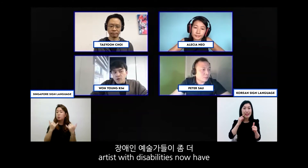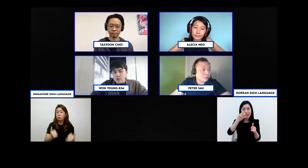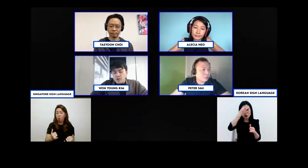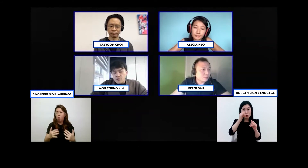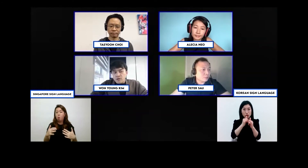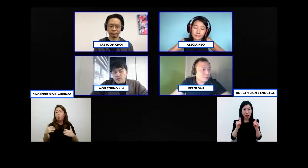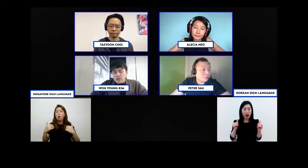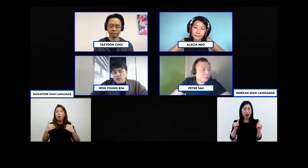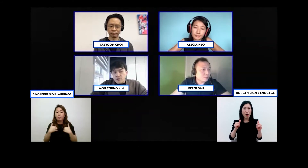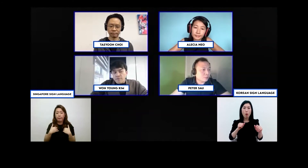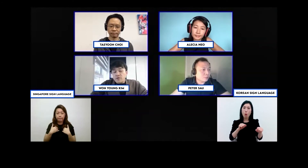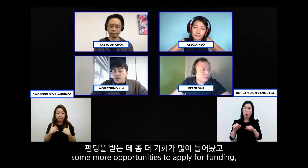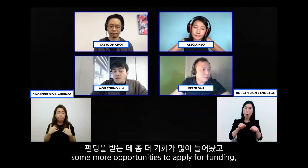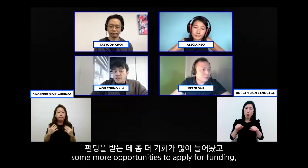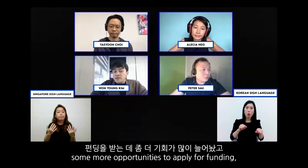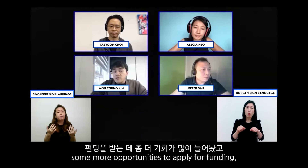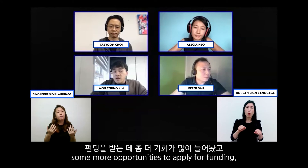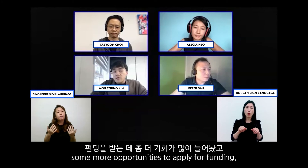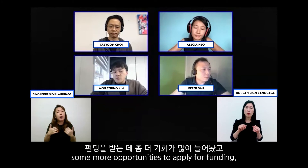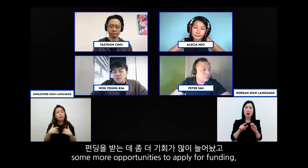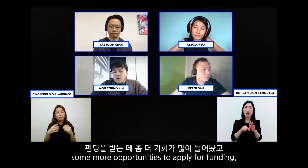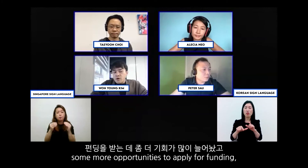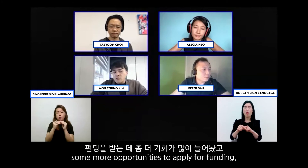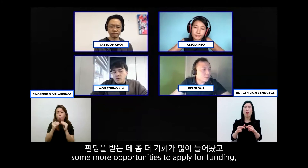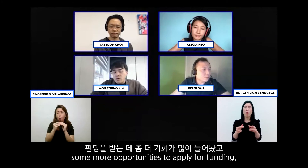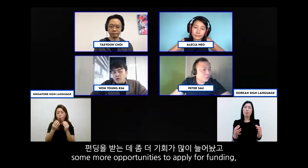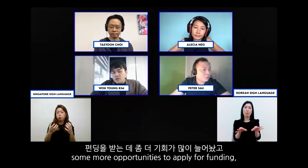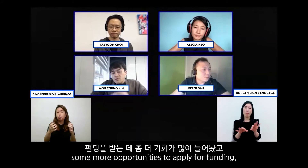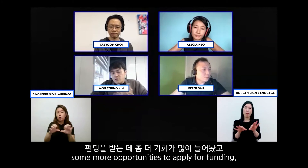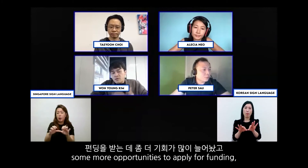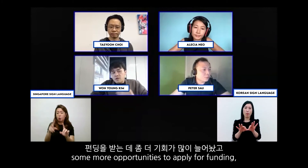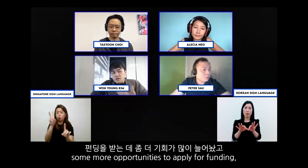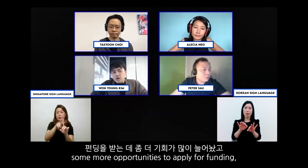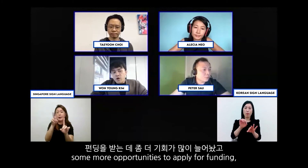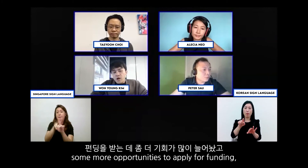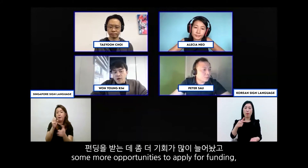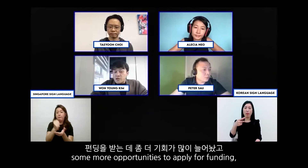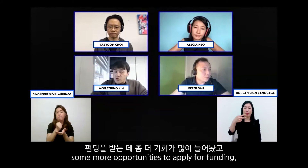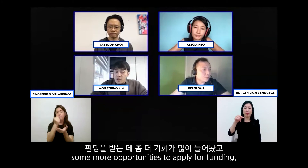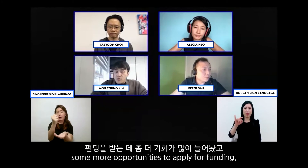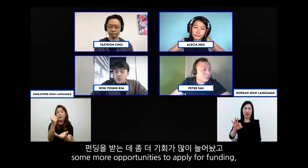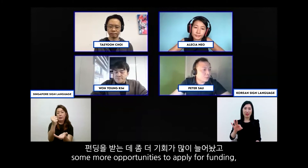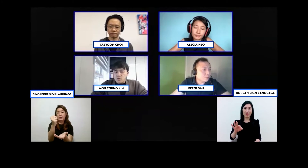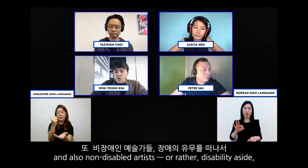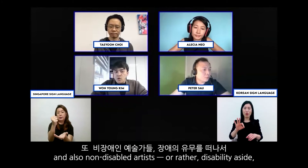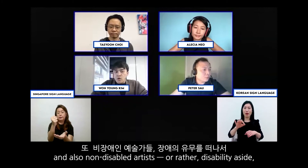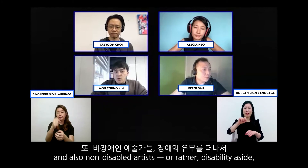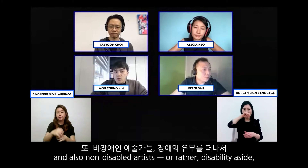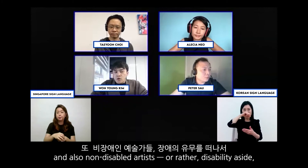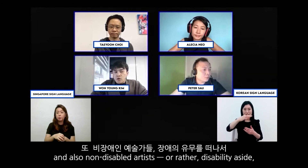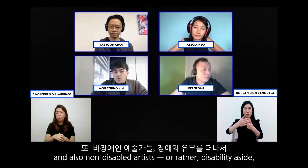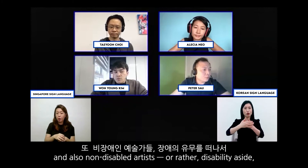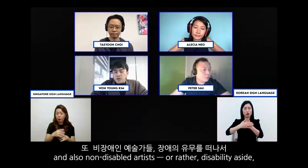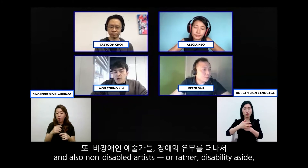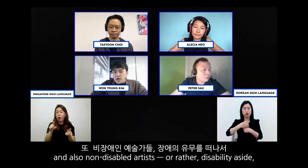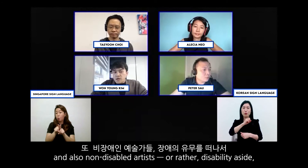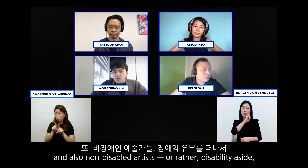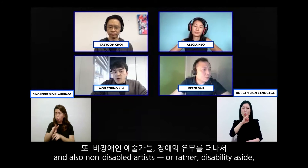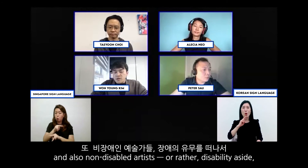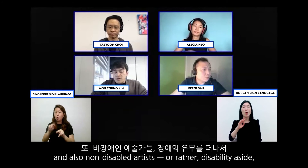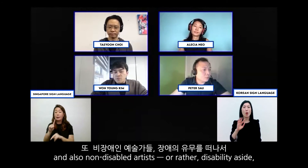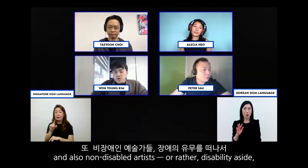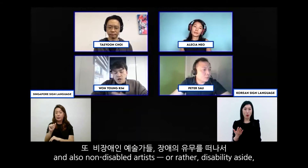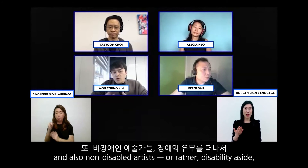더 펀딩을 받는데 좀 더 기회가 많이 늘어났고 또